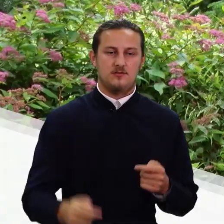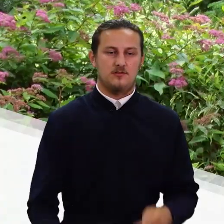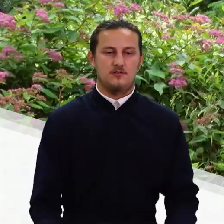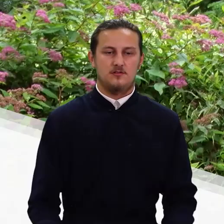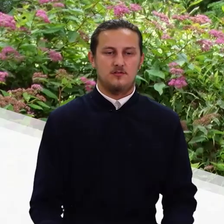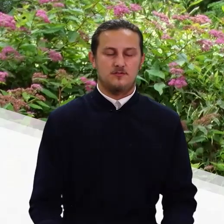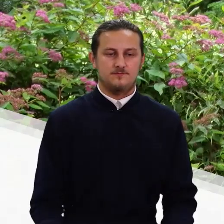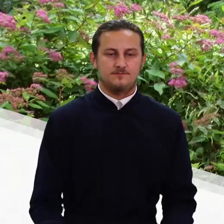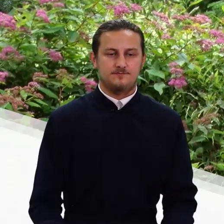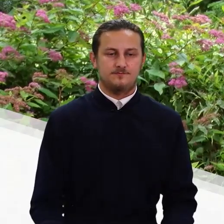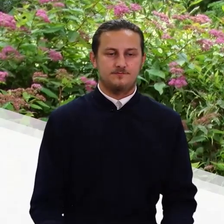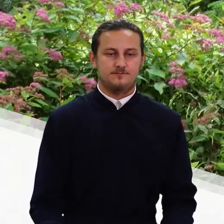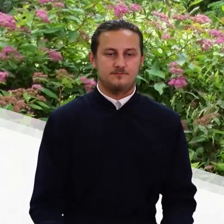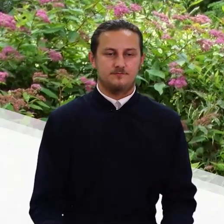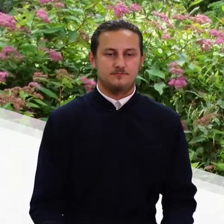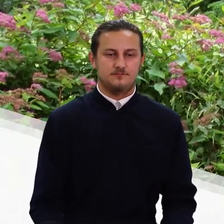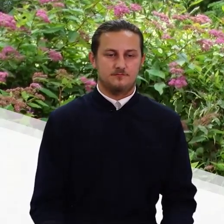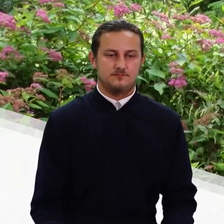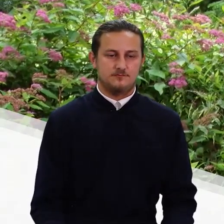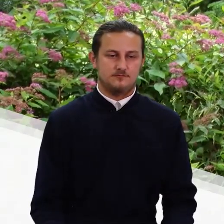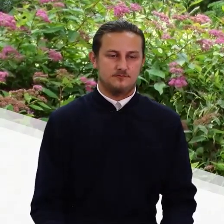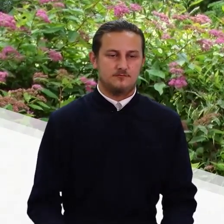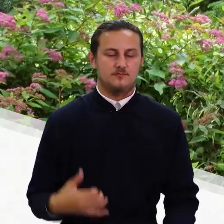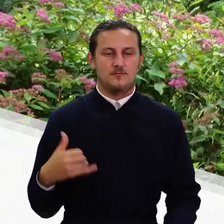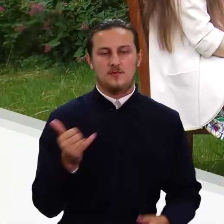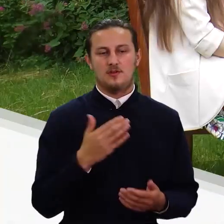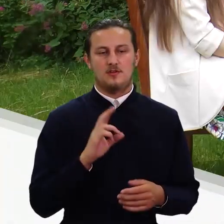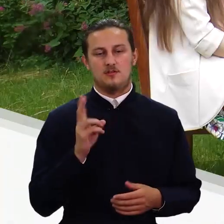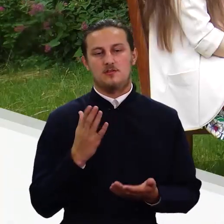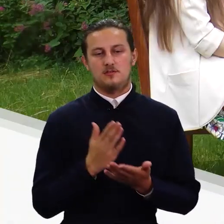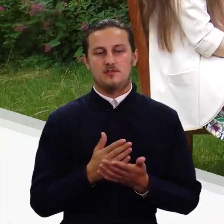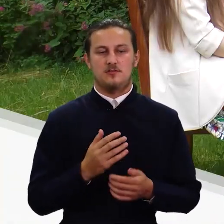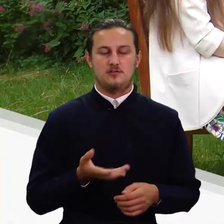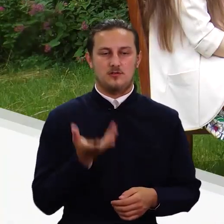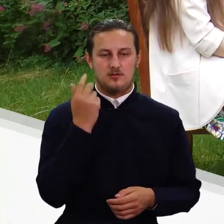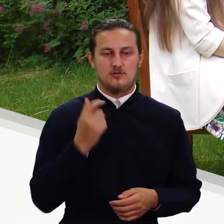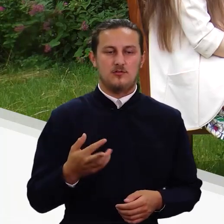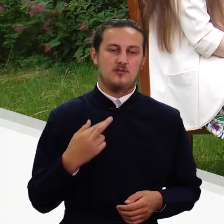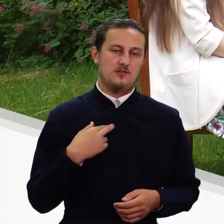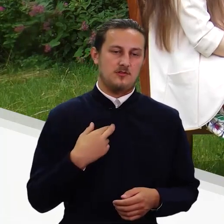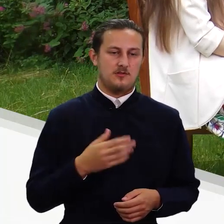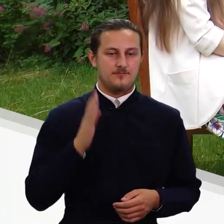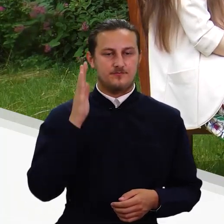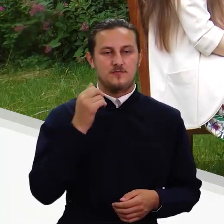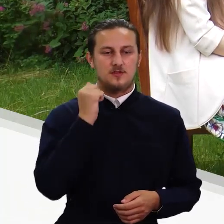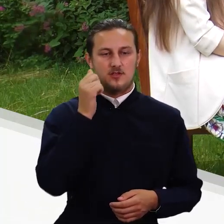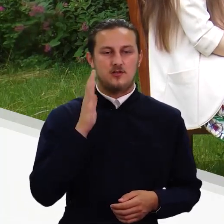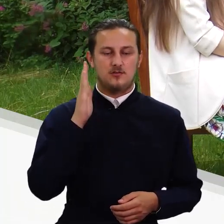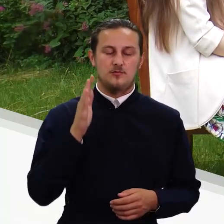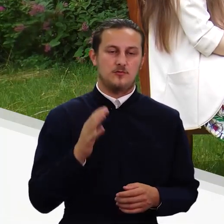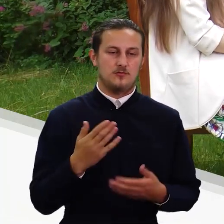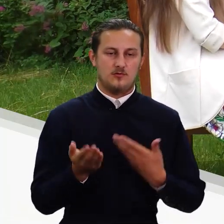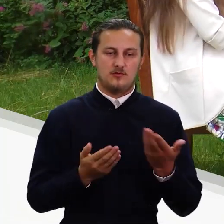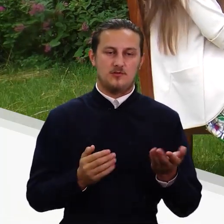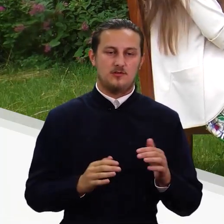досягну зрілості церковності, тоді я почну ходити в храм, почну церковне життя і так далі. І тоді ми споминаємо, згадуємо про наших святих. Коли